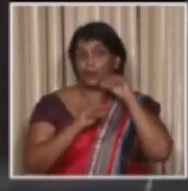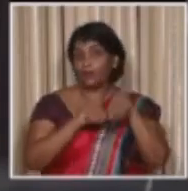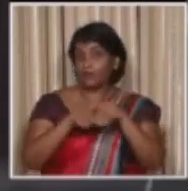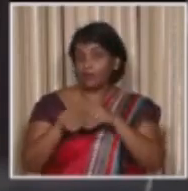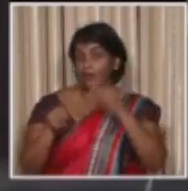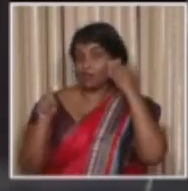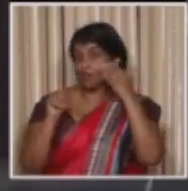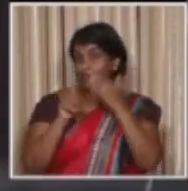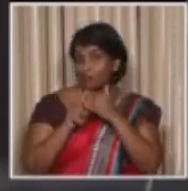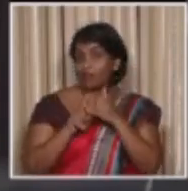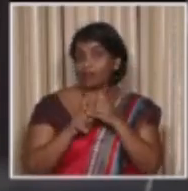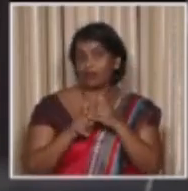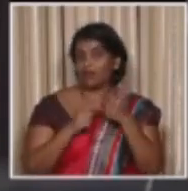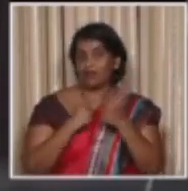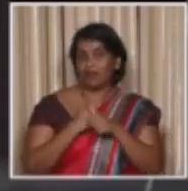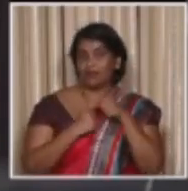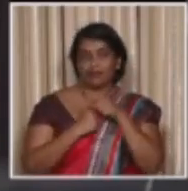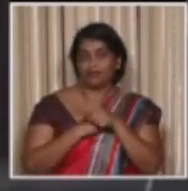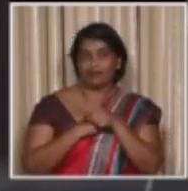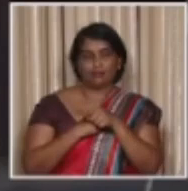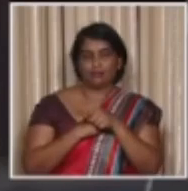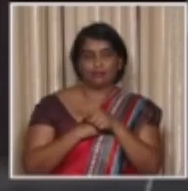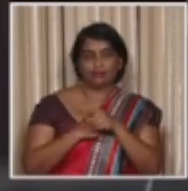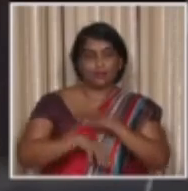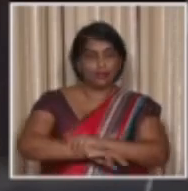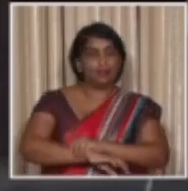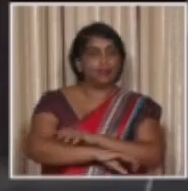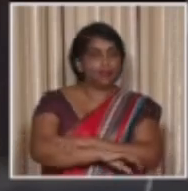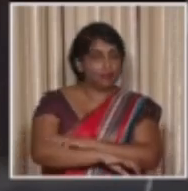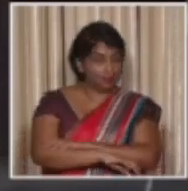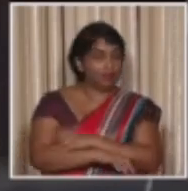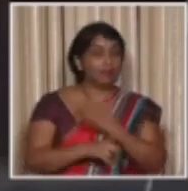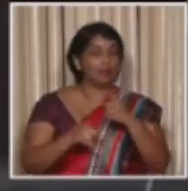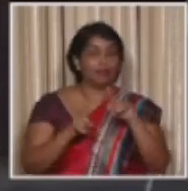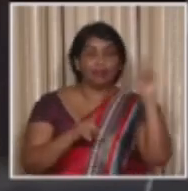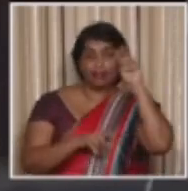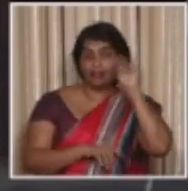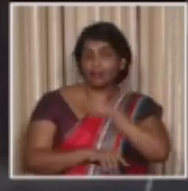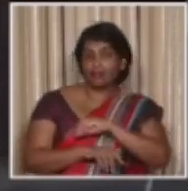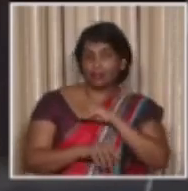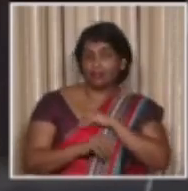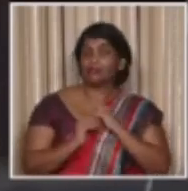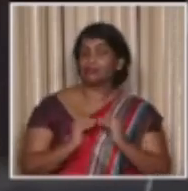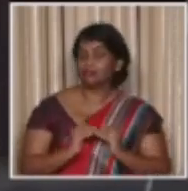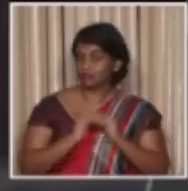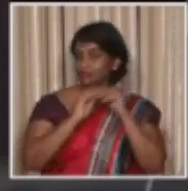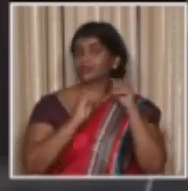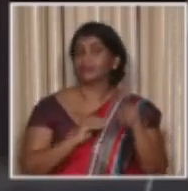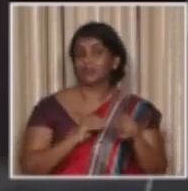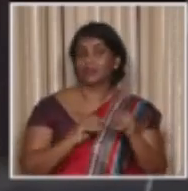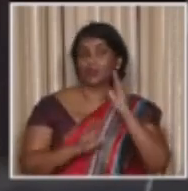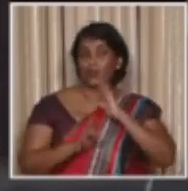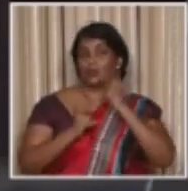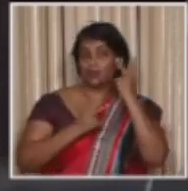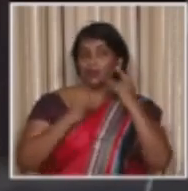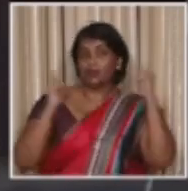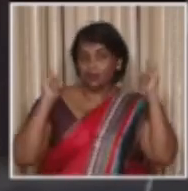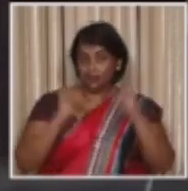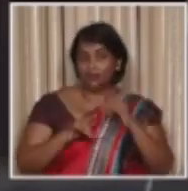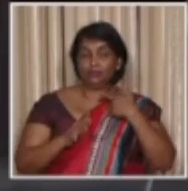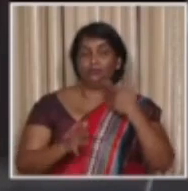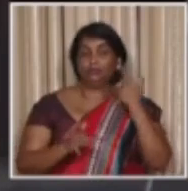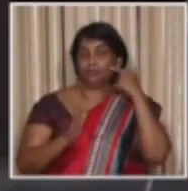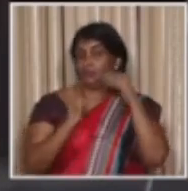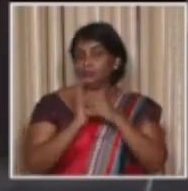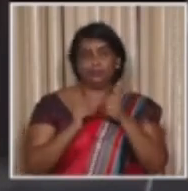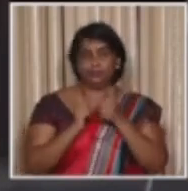කිරීමේ යටි අරමුණකින් වෙන්න බෑ. එහෙම නැත්නම් සම්භාෂණ මධ්‍යස්ථානහර ගණිකා වෘත්තිය ඇති කරලා මේ සංචාරක ව්‍යාපාර ගේන්න තියෙන යටි අරමුණකින්